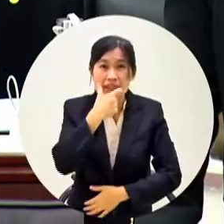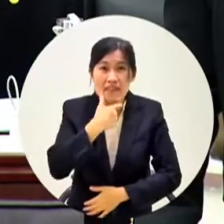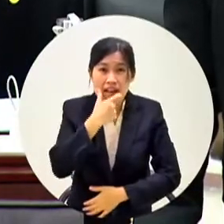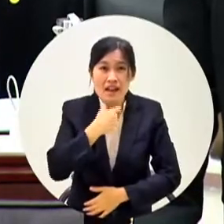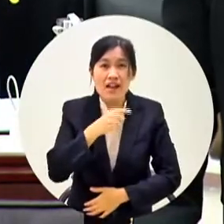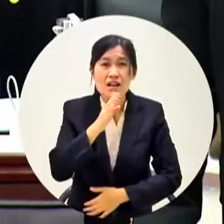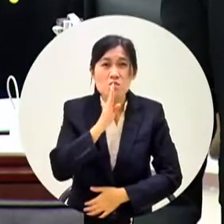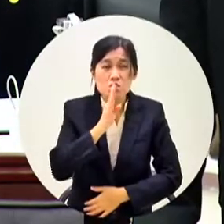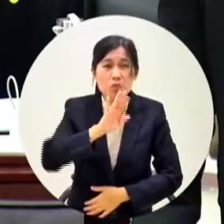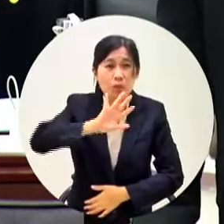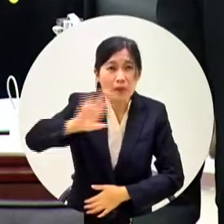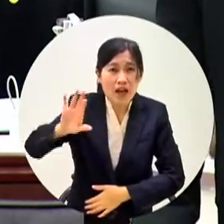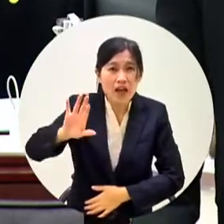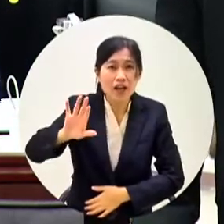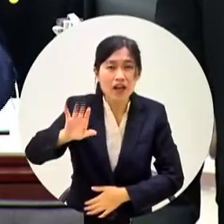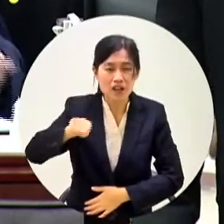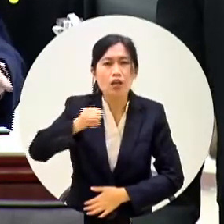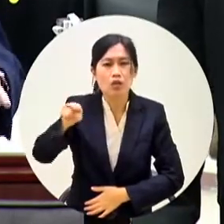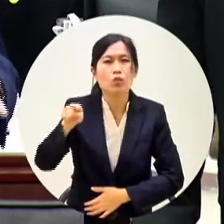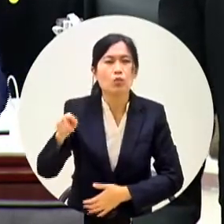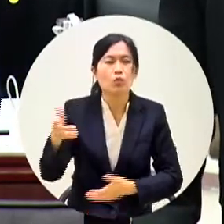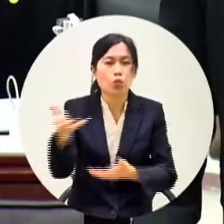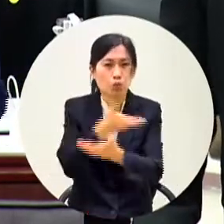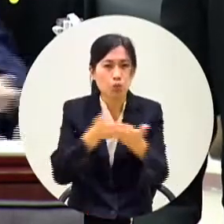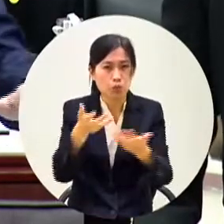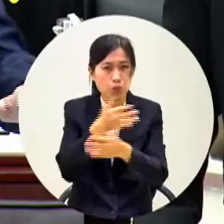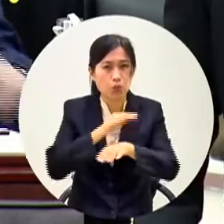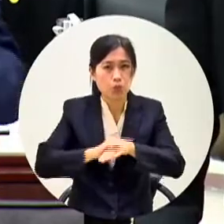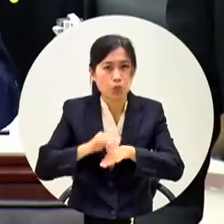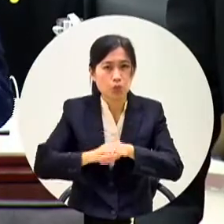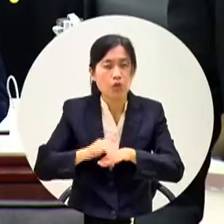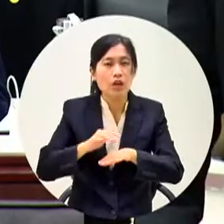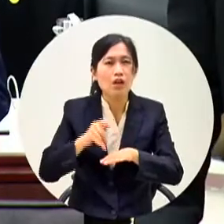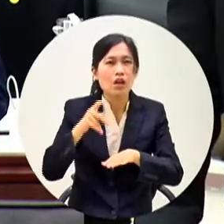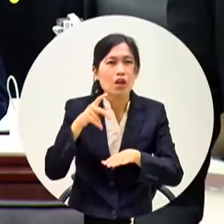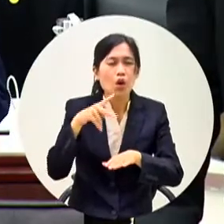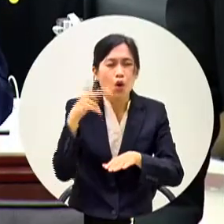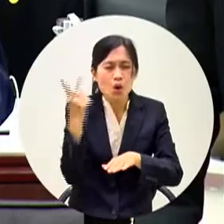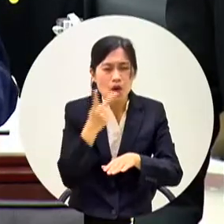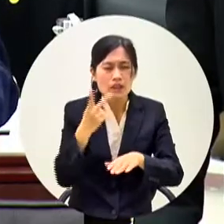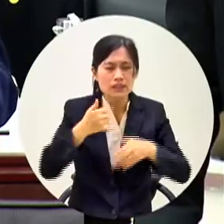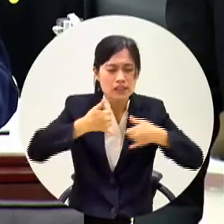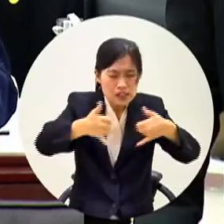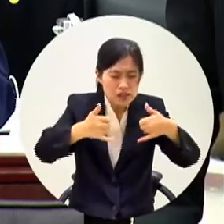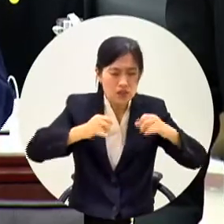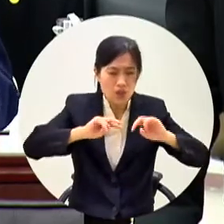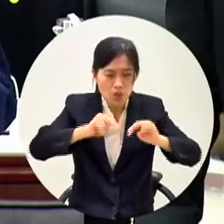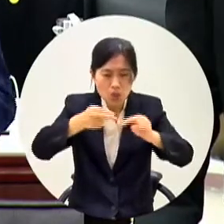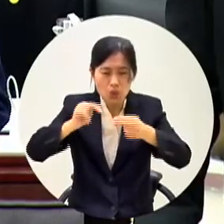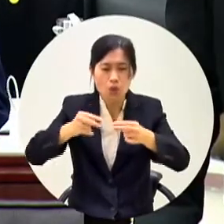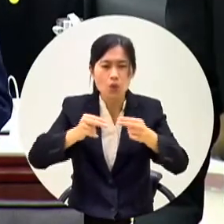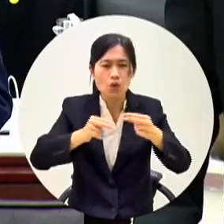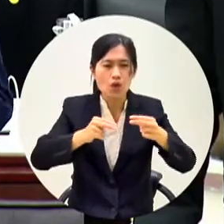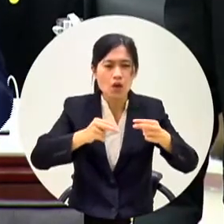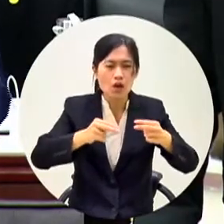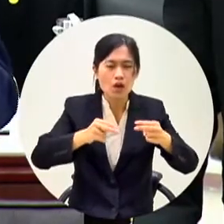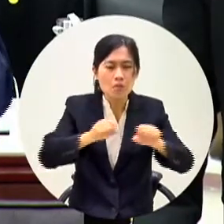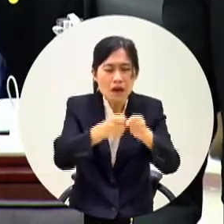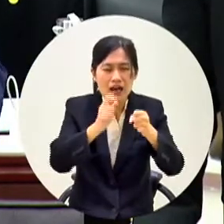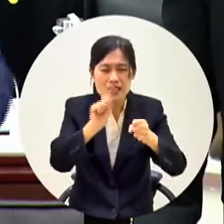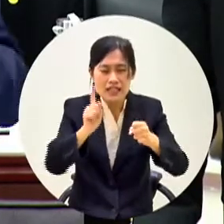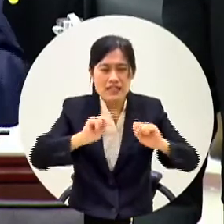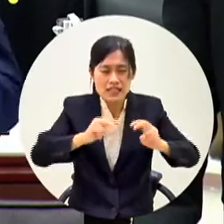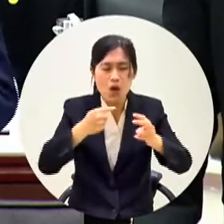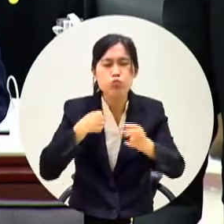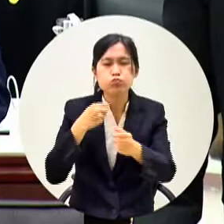的得地主管来协调吼。啊，那无这道路的修复，吼、喔，我会要求干部局。咱就